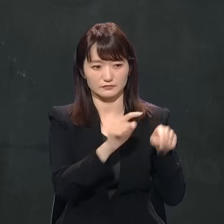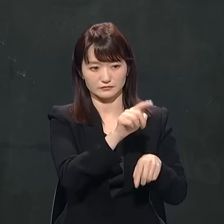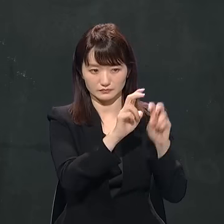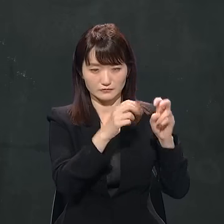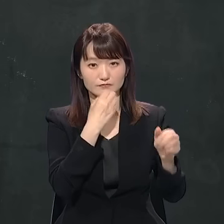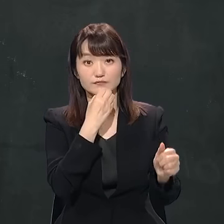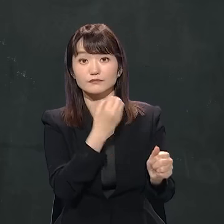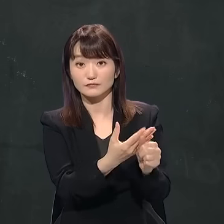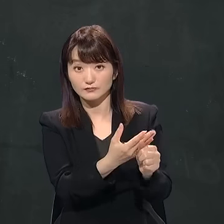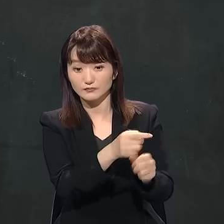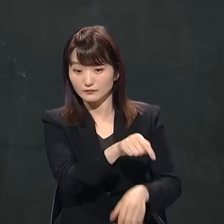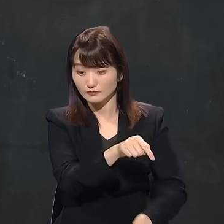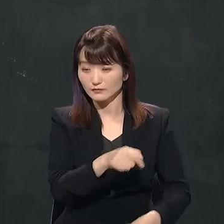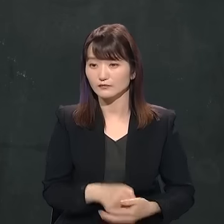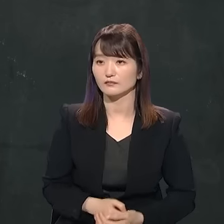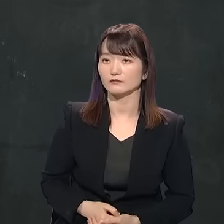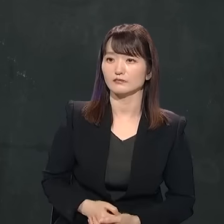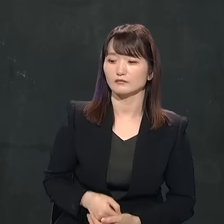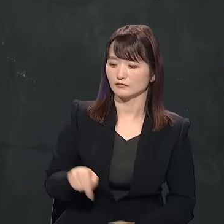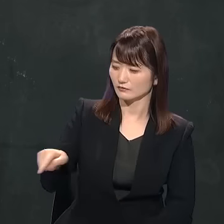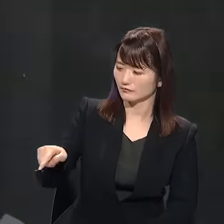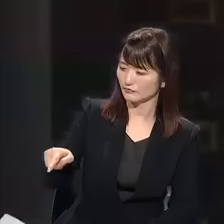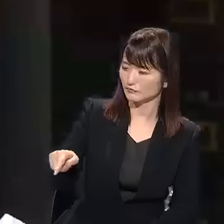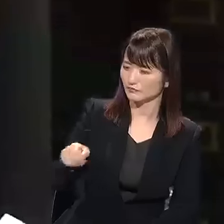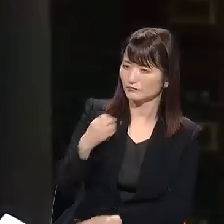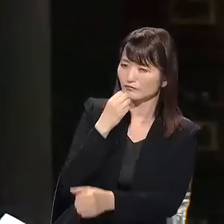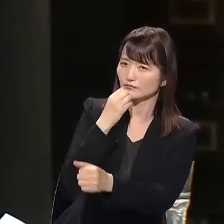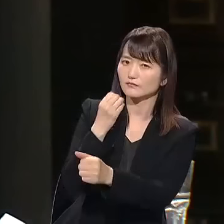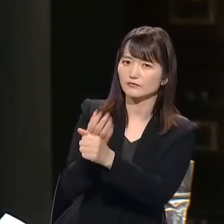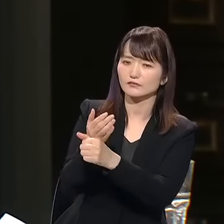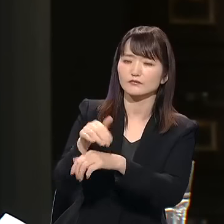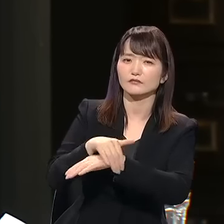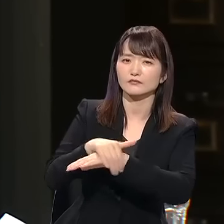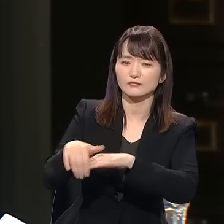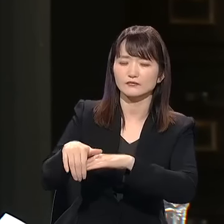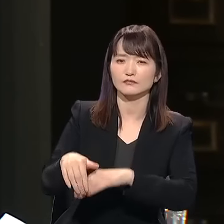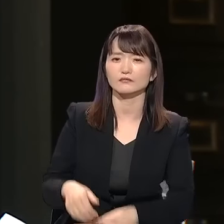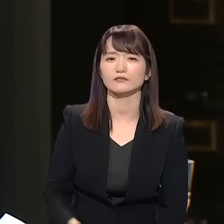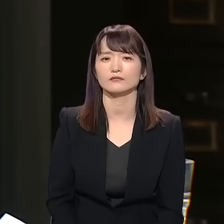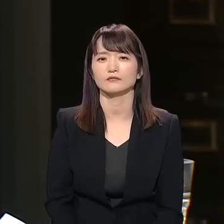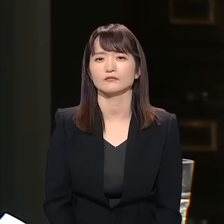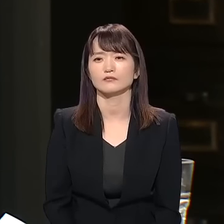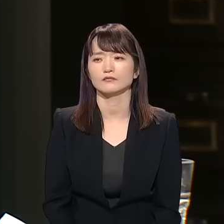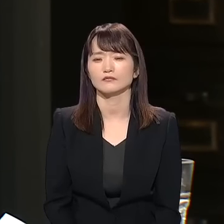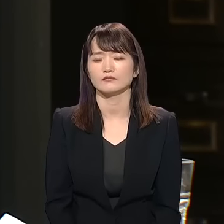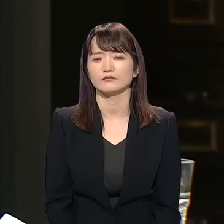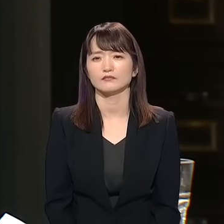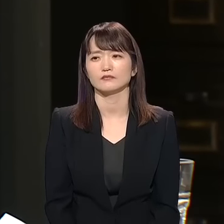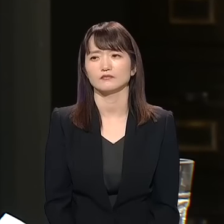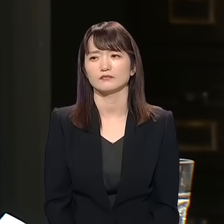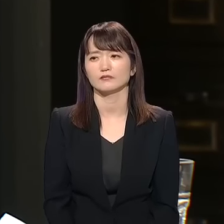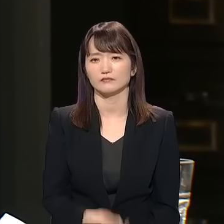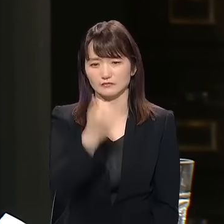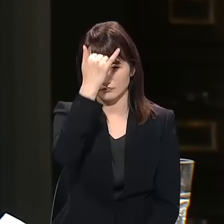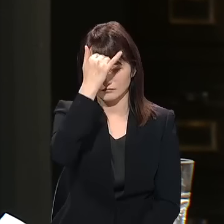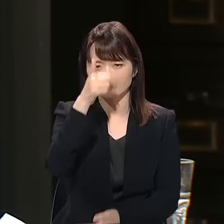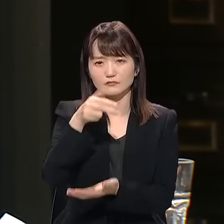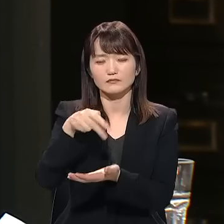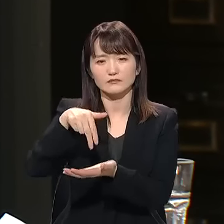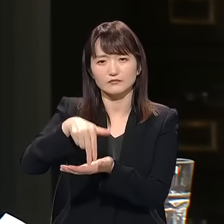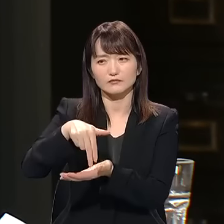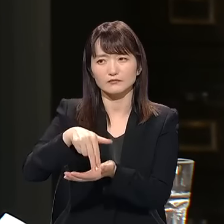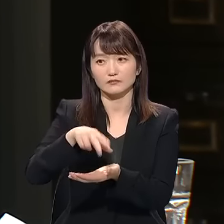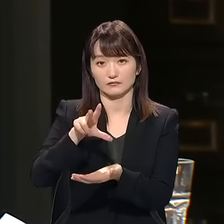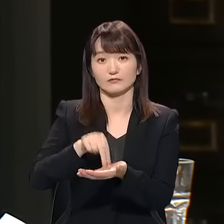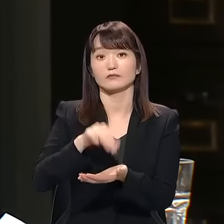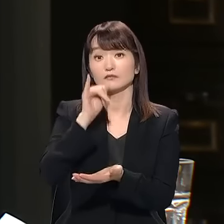그 해당이 업체 역시도 또 고발을 할 계획이다 이렇게 밝혔는데 자 일단 도덕적으로 윤리적으로